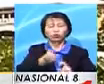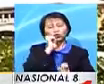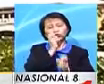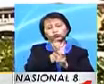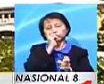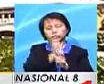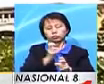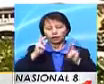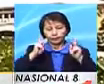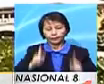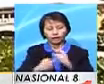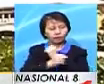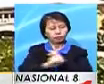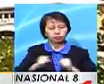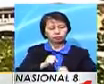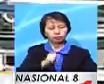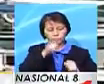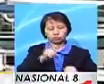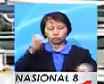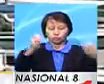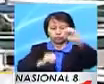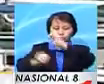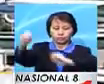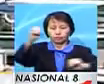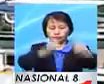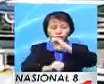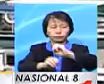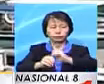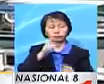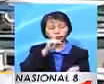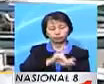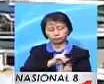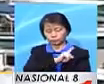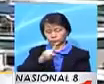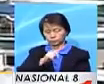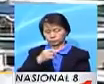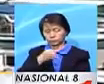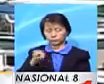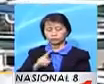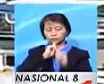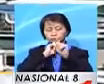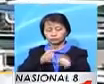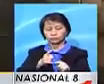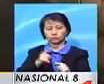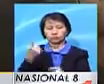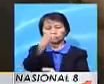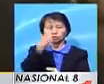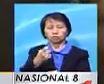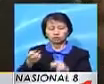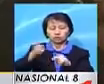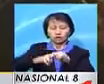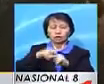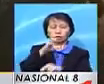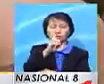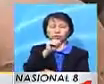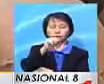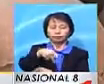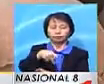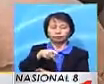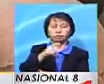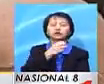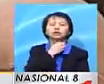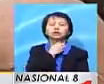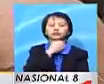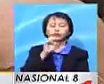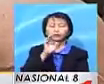menyukarkan lagi pihak keselamatan membuat pemantauan. Datuk Seri Dr. Ahmad Zahid menjawab soalan tambahan Wakil DAP Ipoh Barat